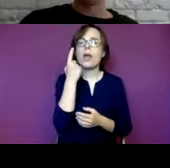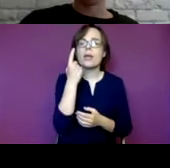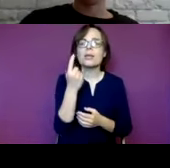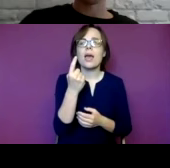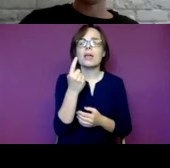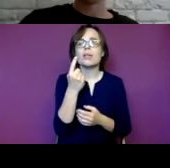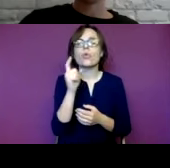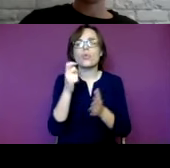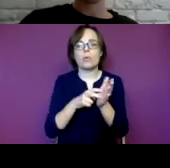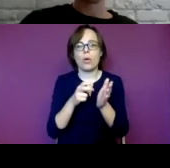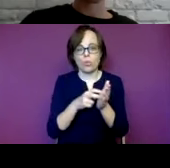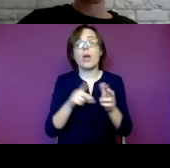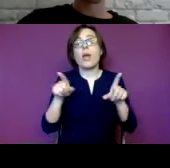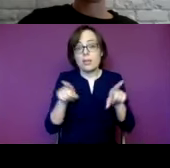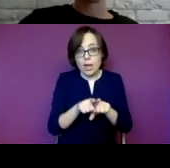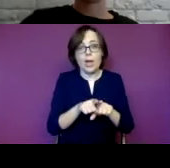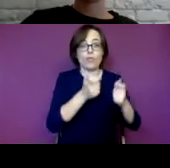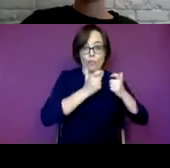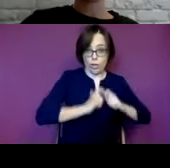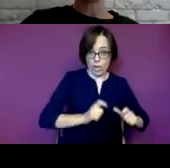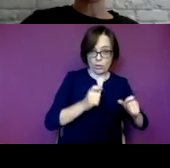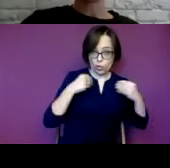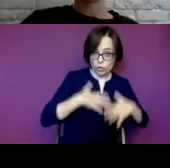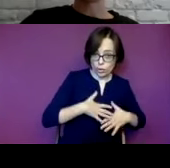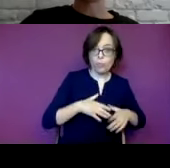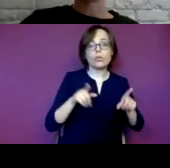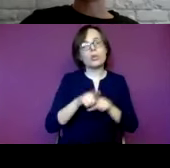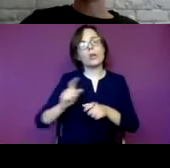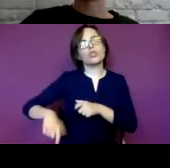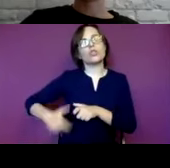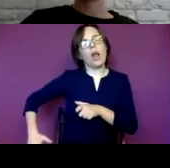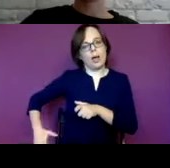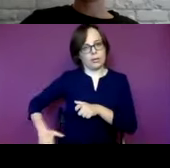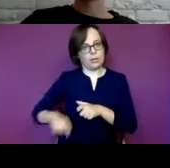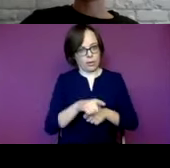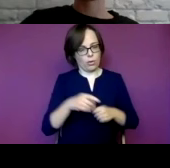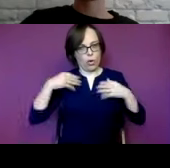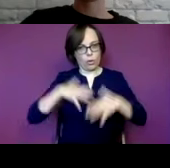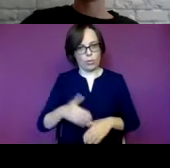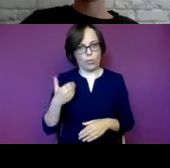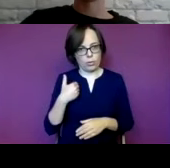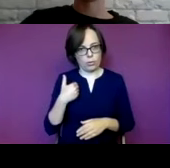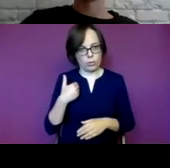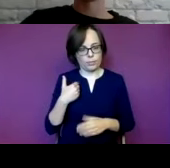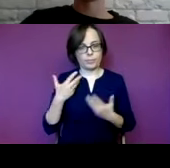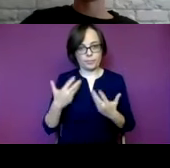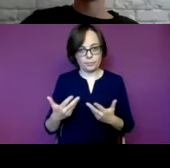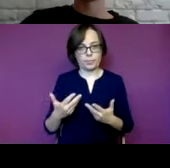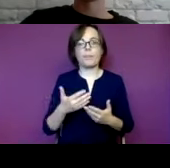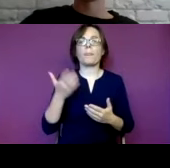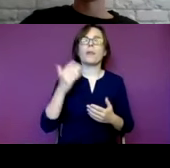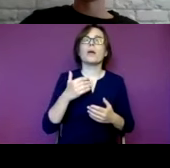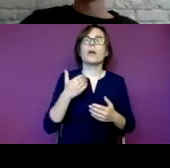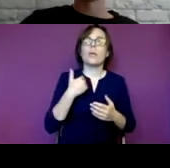szlachecka. No i w okresie, no, w trudnym okresie totalitarnym, prawda, najpierw wojny,